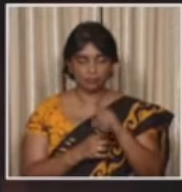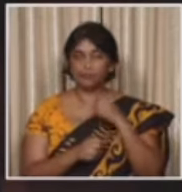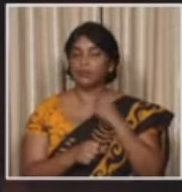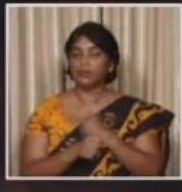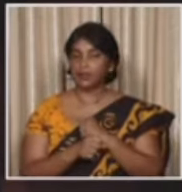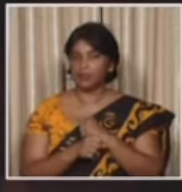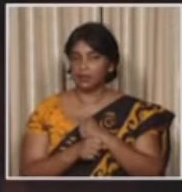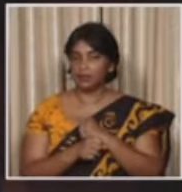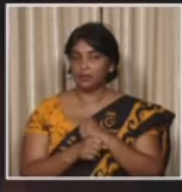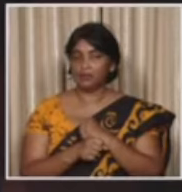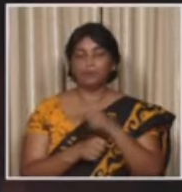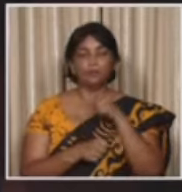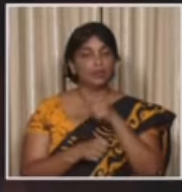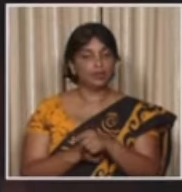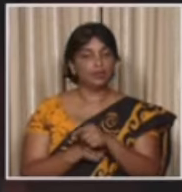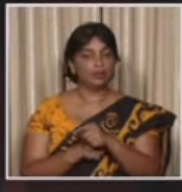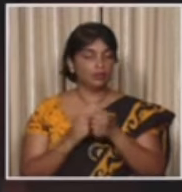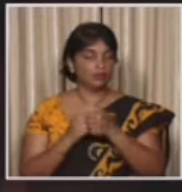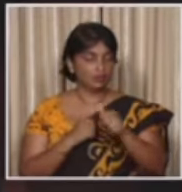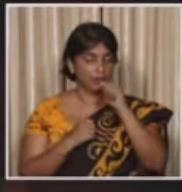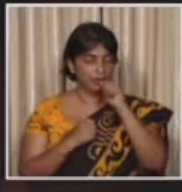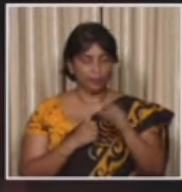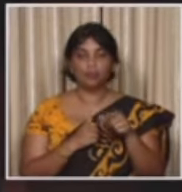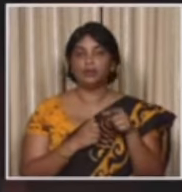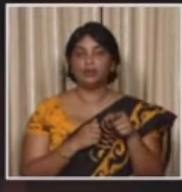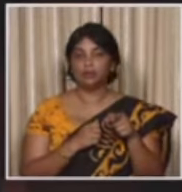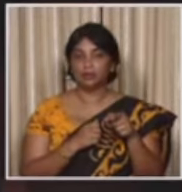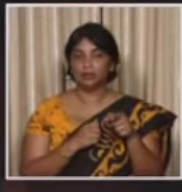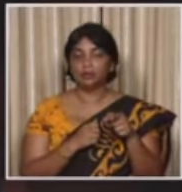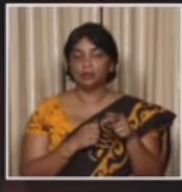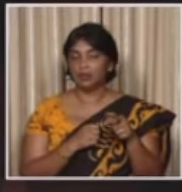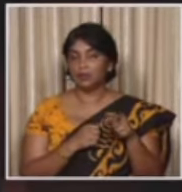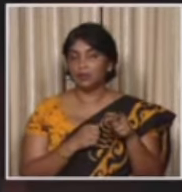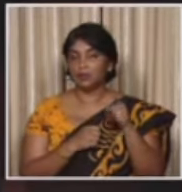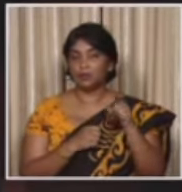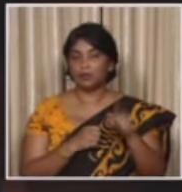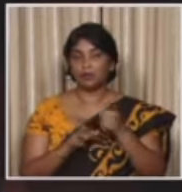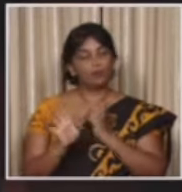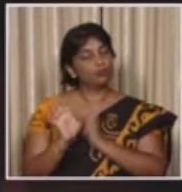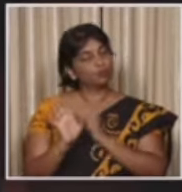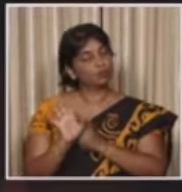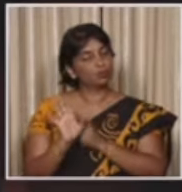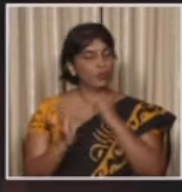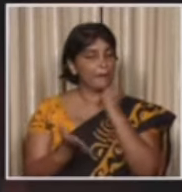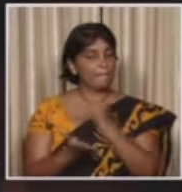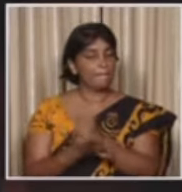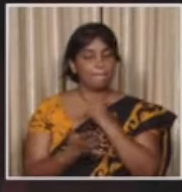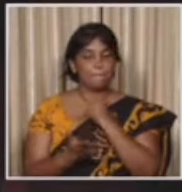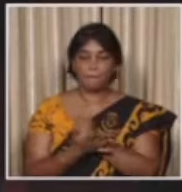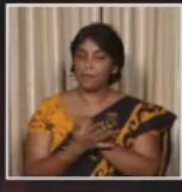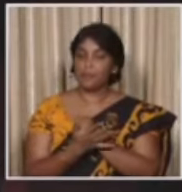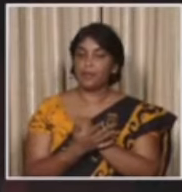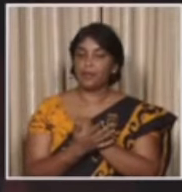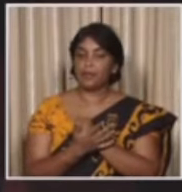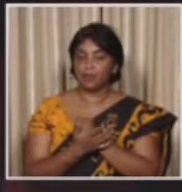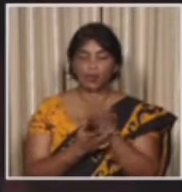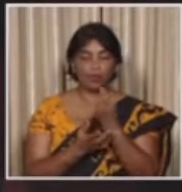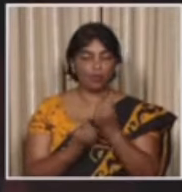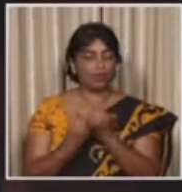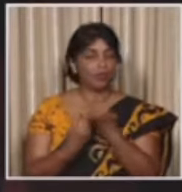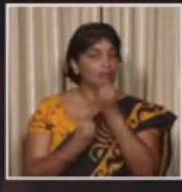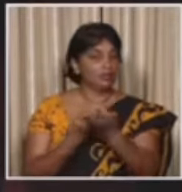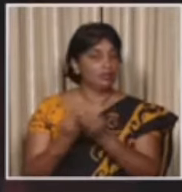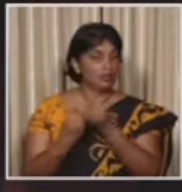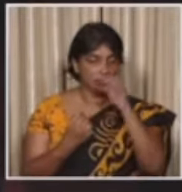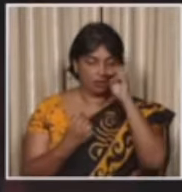රජයෙන්, මෙයින් සිද්ධ වෙලා තිබෙන්නේ අර සුපුරුදු බැංකු පද්ධතිය යටතේ මේ මුදල් ලබාදීම